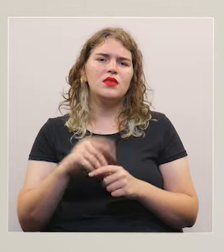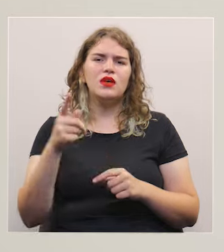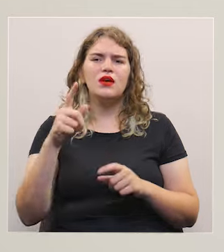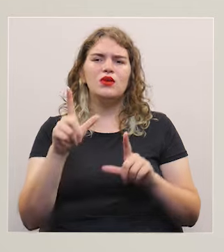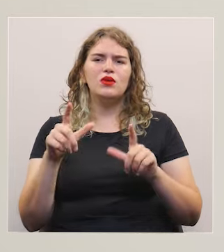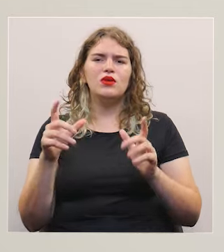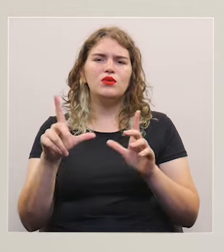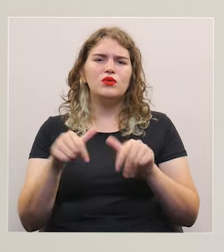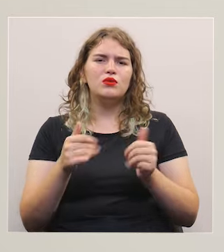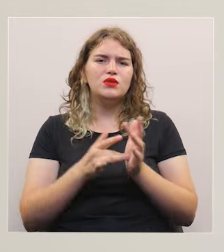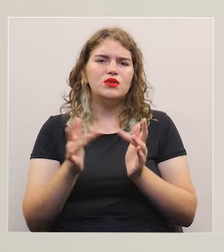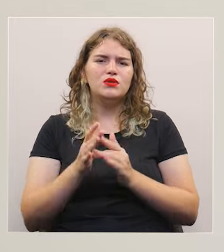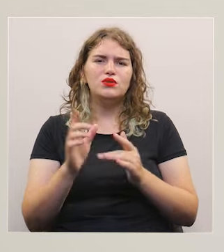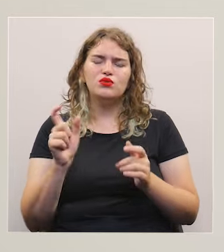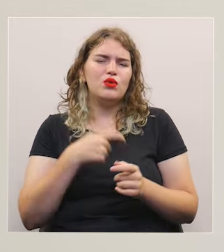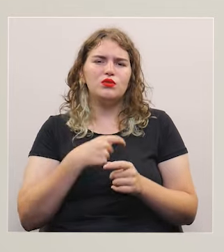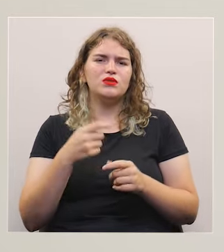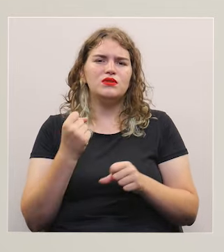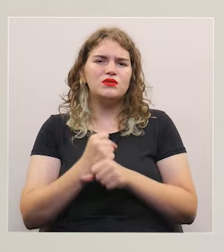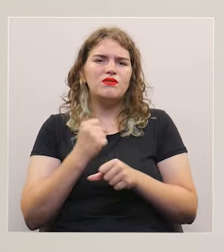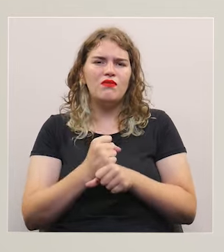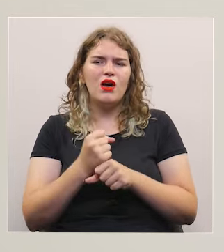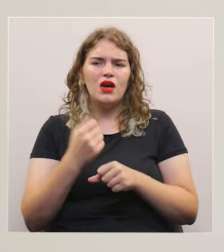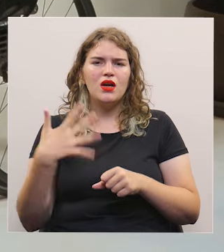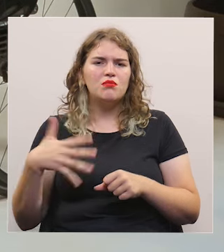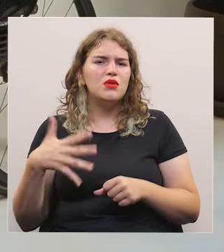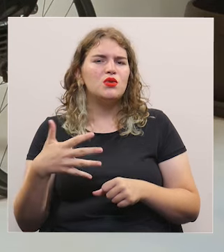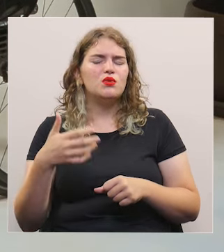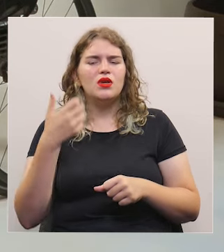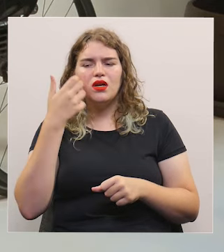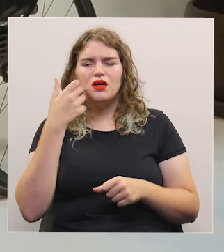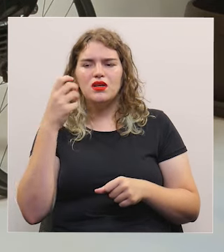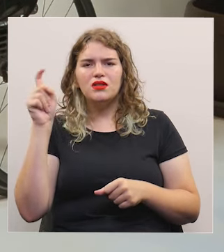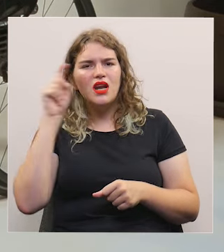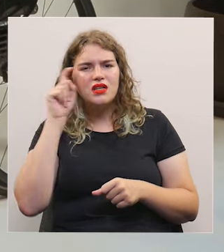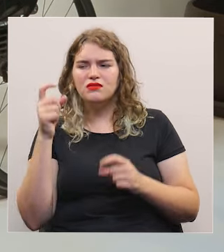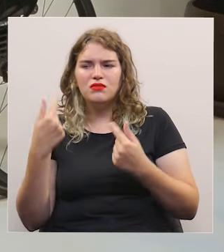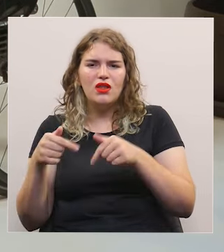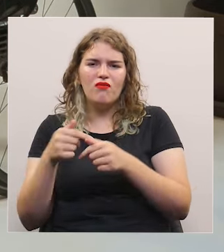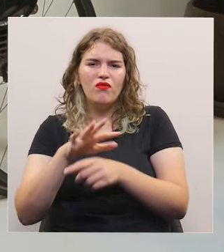Hristos n-a putut să facă niciun fel de minune acolo din cauza necredinței.